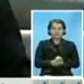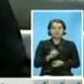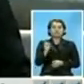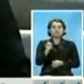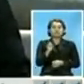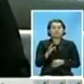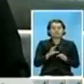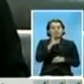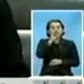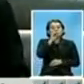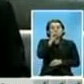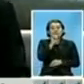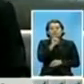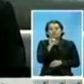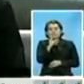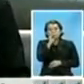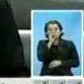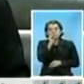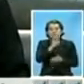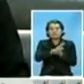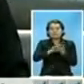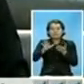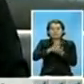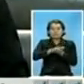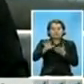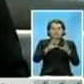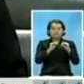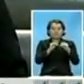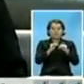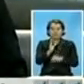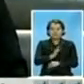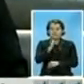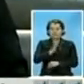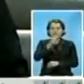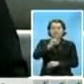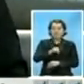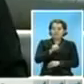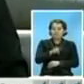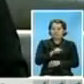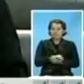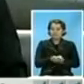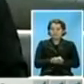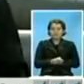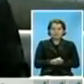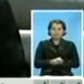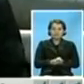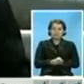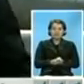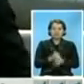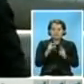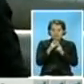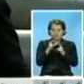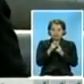ใช้คำพูดไม่สุภาพในสภาอันศักดิ์สิทธิ์แห่งนี้โดยเฉพาะคำว่